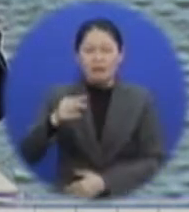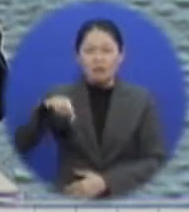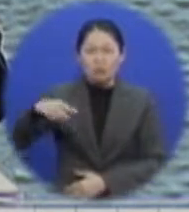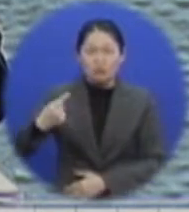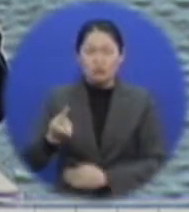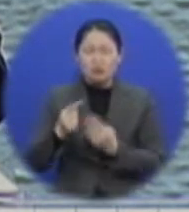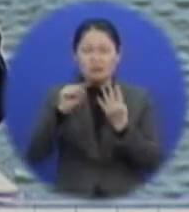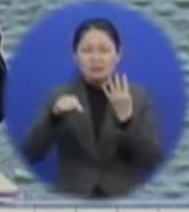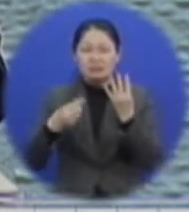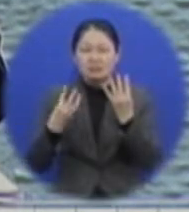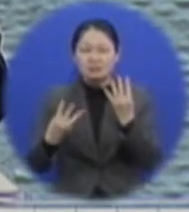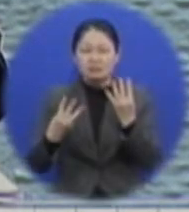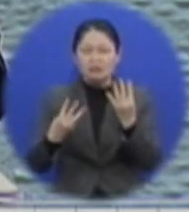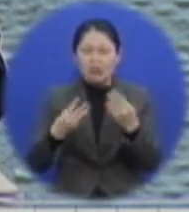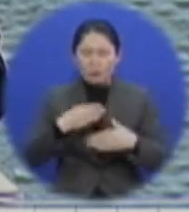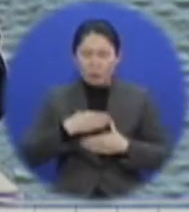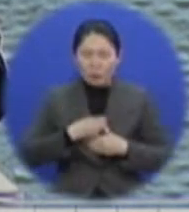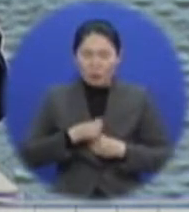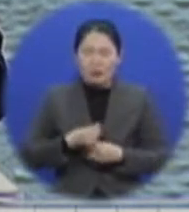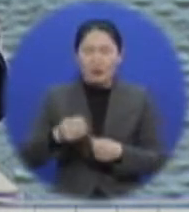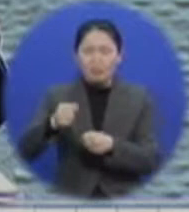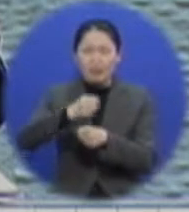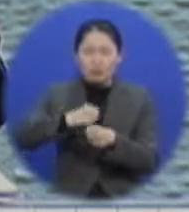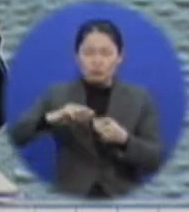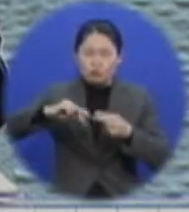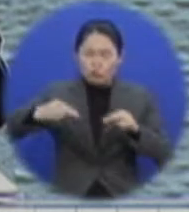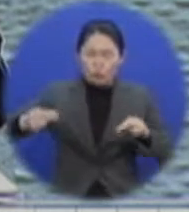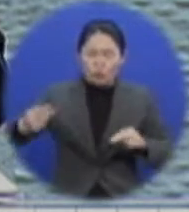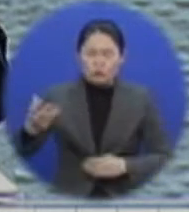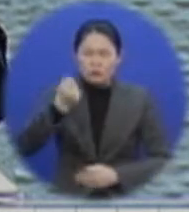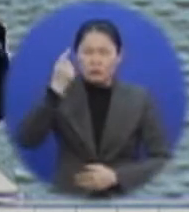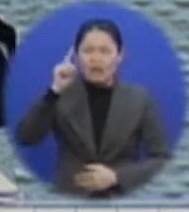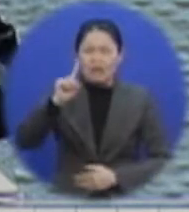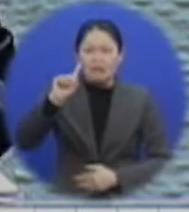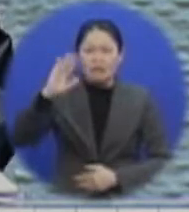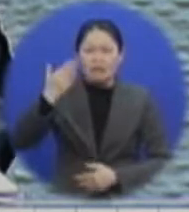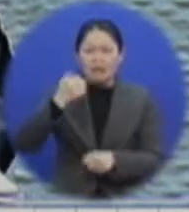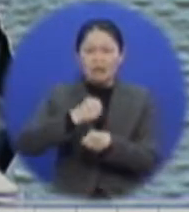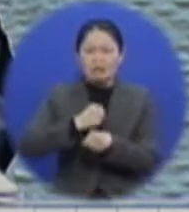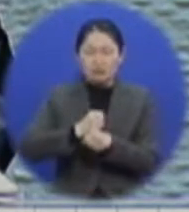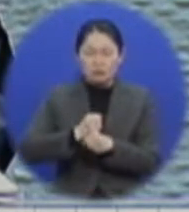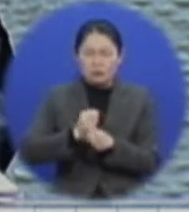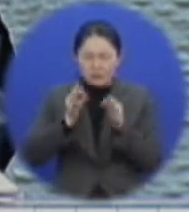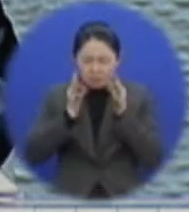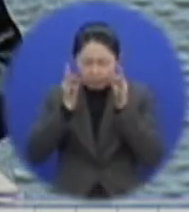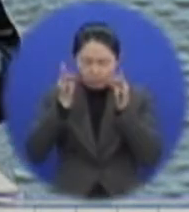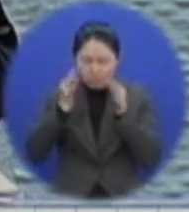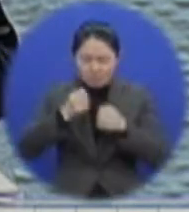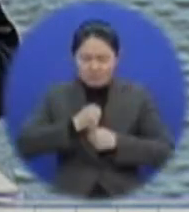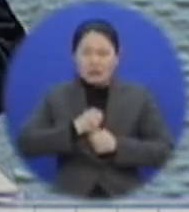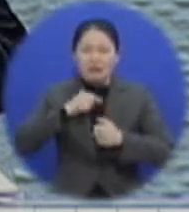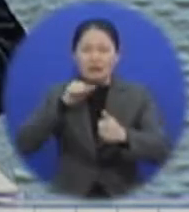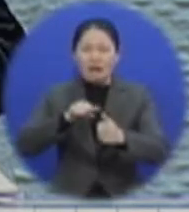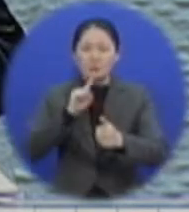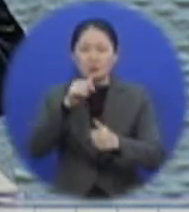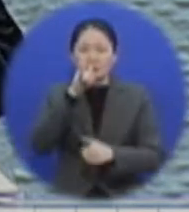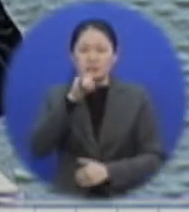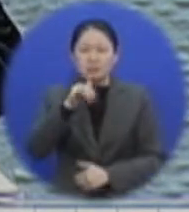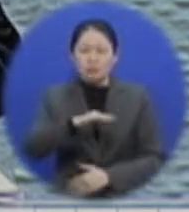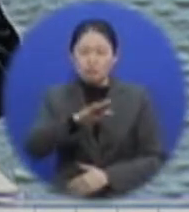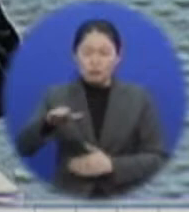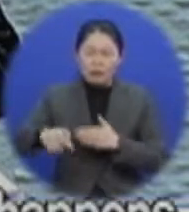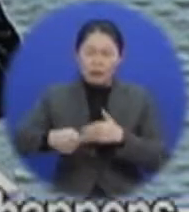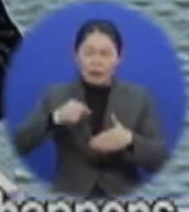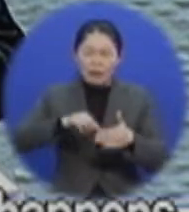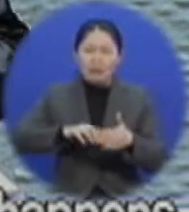평안의 매는 줄로 성령이 하나 되게 하신 것을 힘써 지키라 우리 안에 계시는 예수님의 마음을